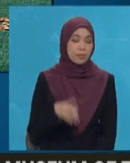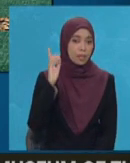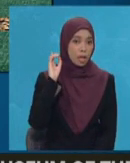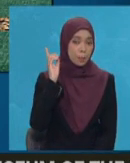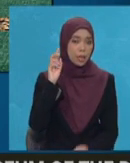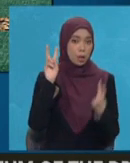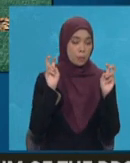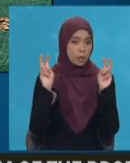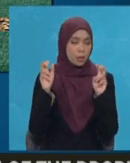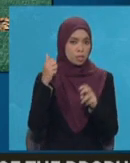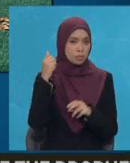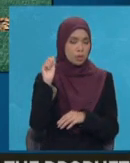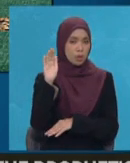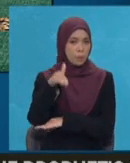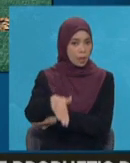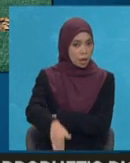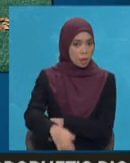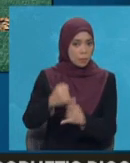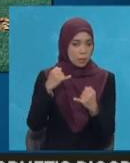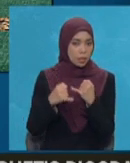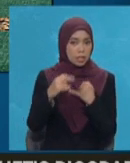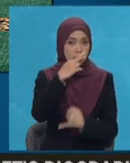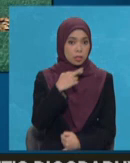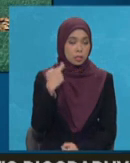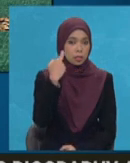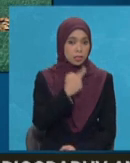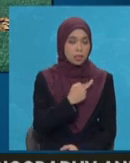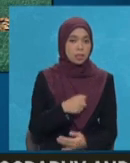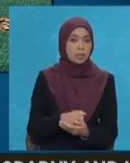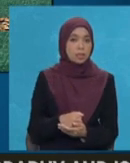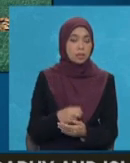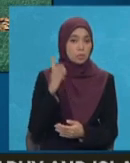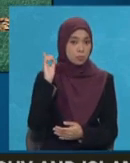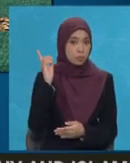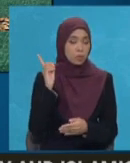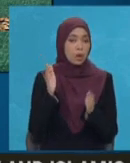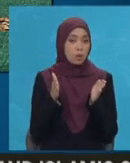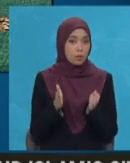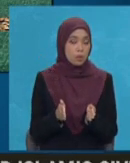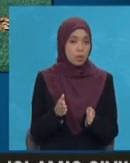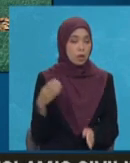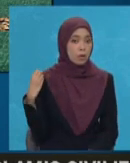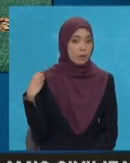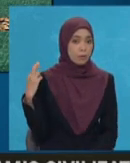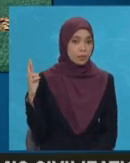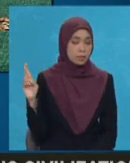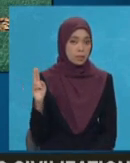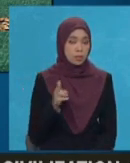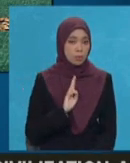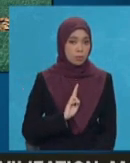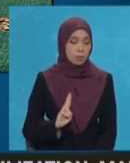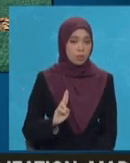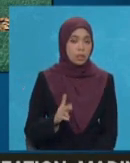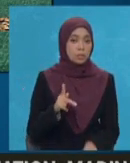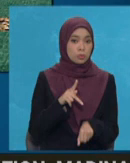10 malam terakhir bulan Ramadhan telah disampaikan oleh Haji Muhammad Nazar bin Haji Usman pegawai perkembangan utama pusat